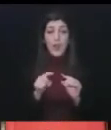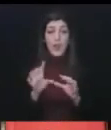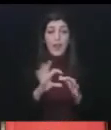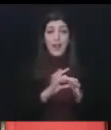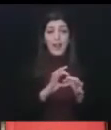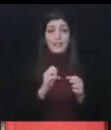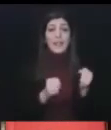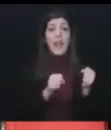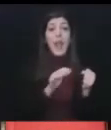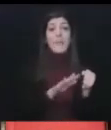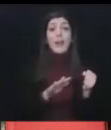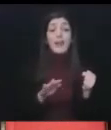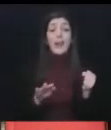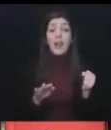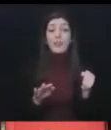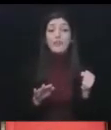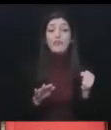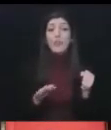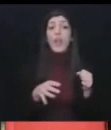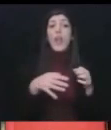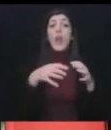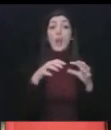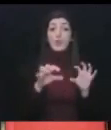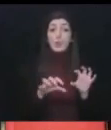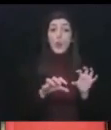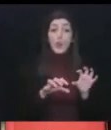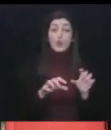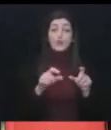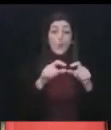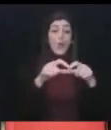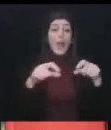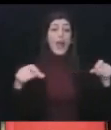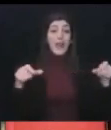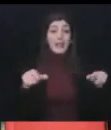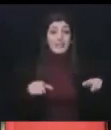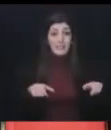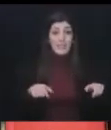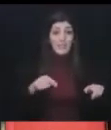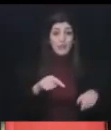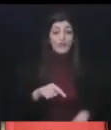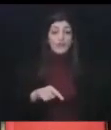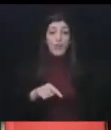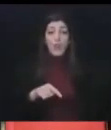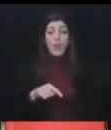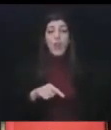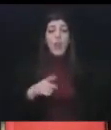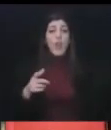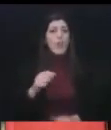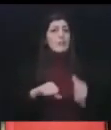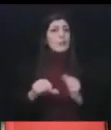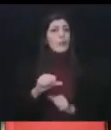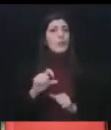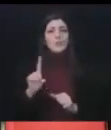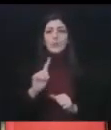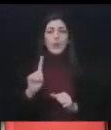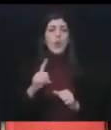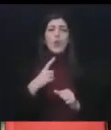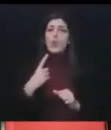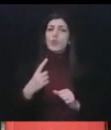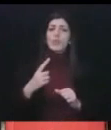ai parcheggi e quindi lo sconto, alle strisce e soprattutto io non dico ai turnisti, al